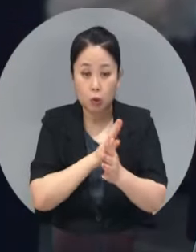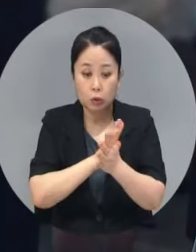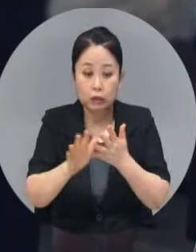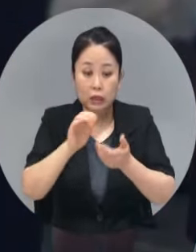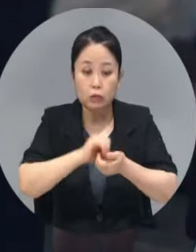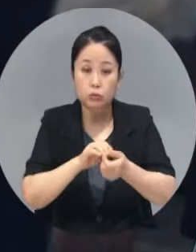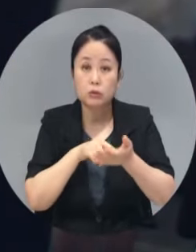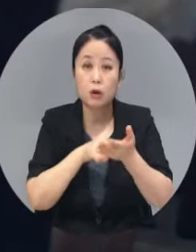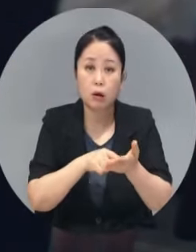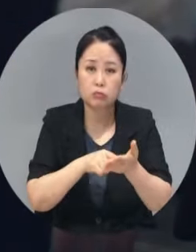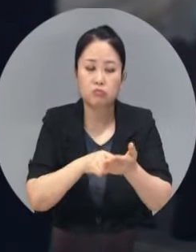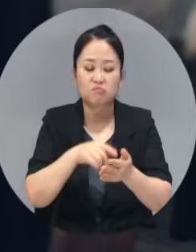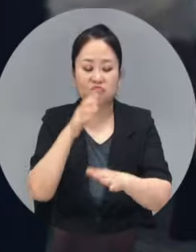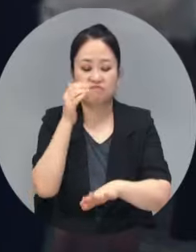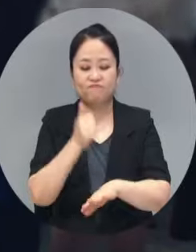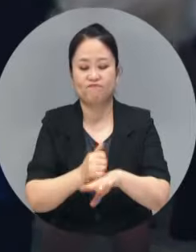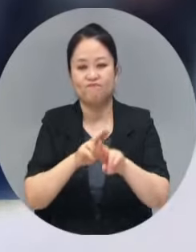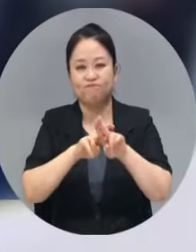취소됐습니다.